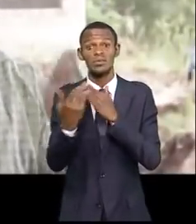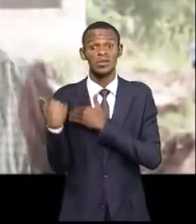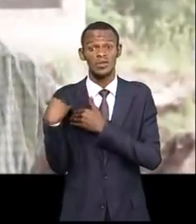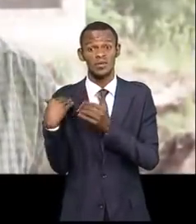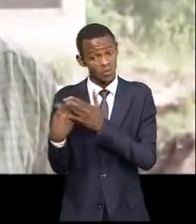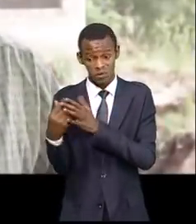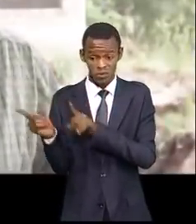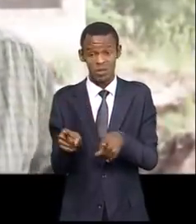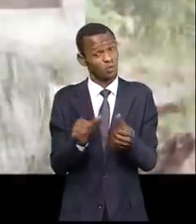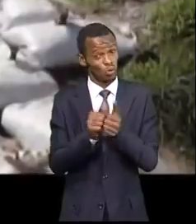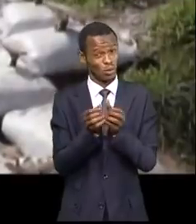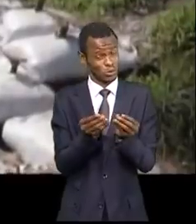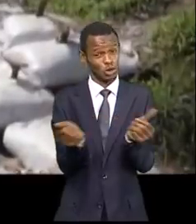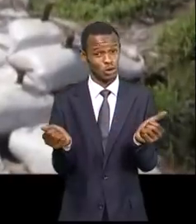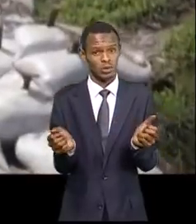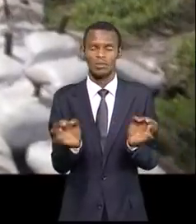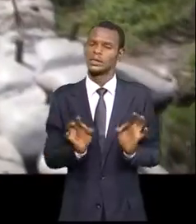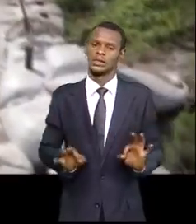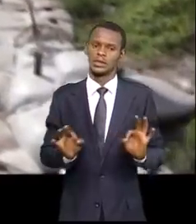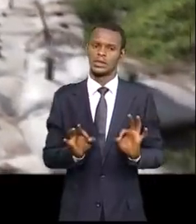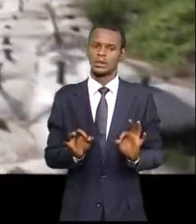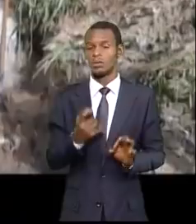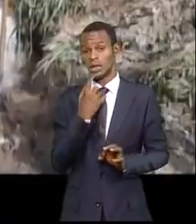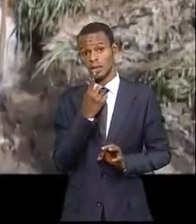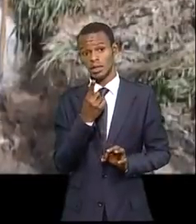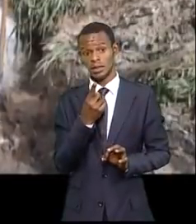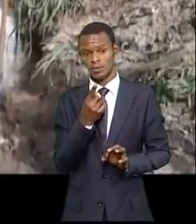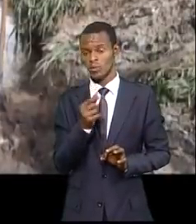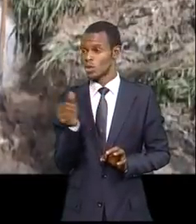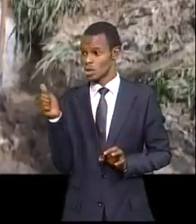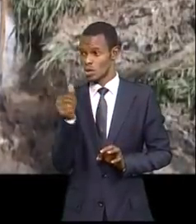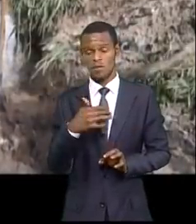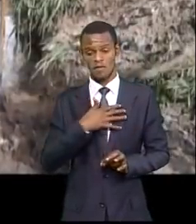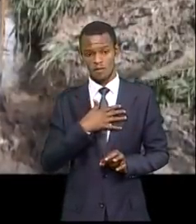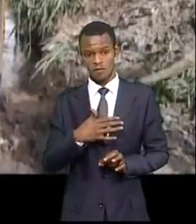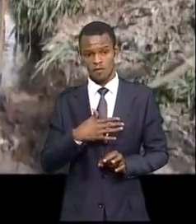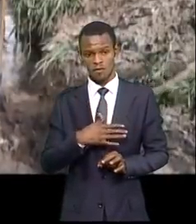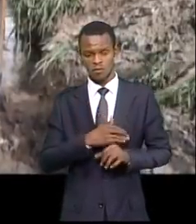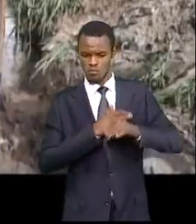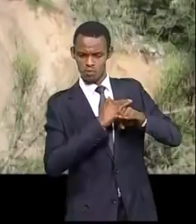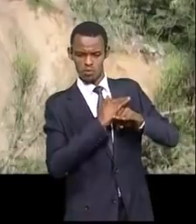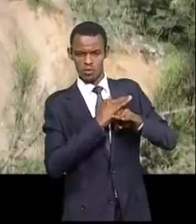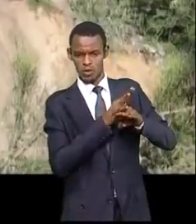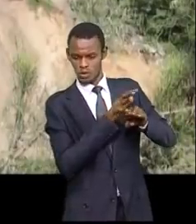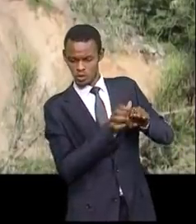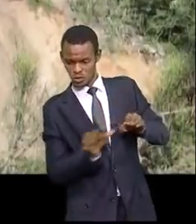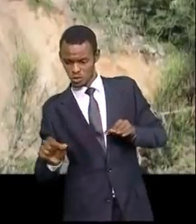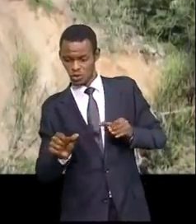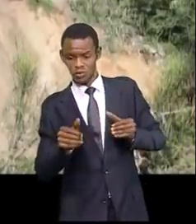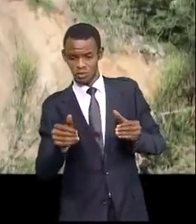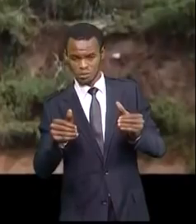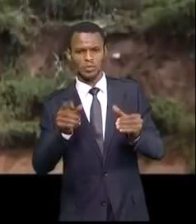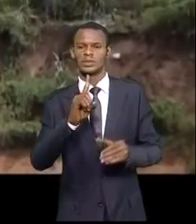c'est entités territoriales travaille avec des moyens du bord ont tenté d crise et l'évolution de ses troupes et des prix